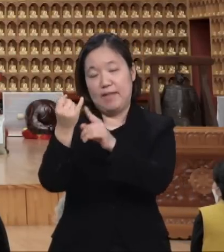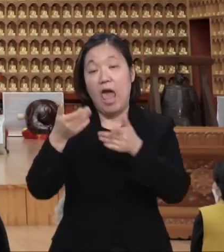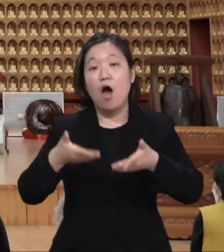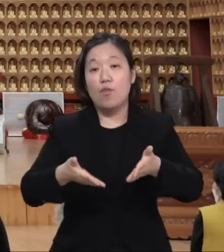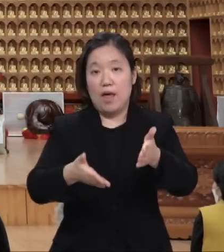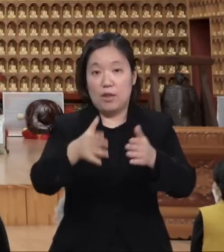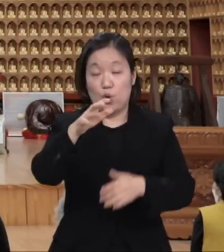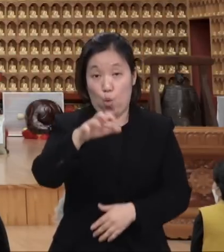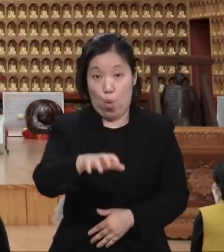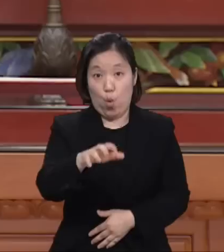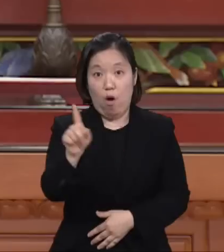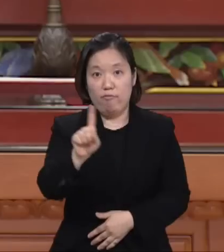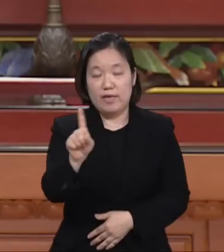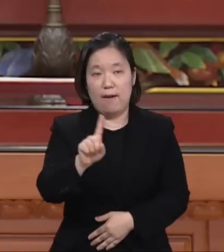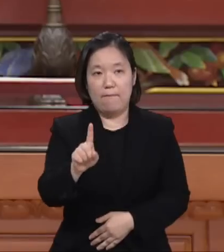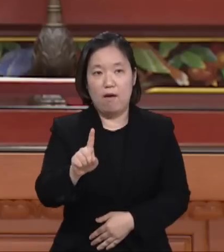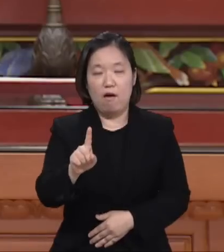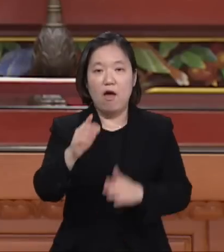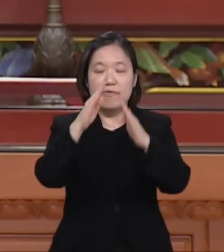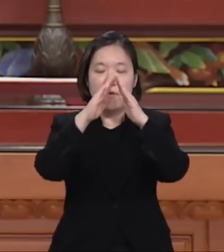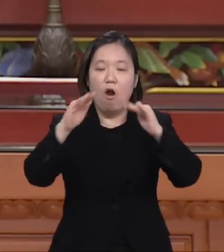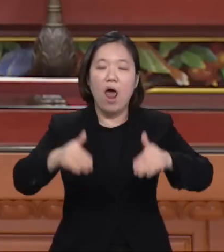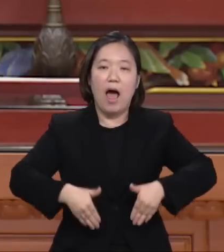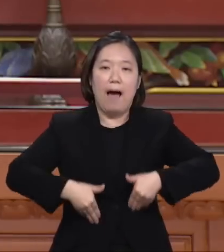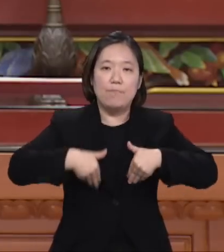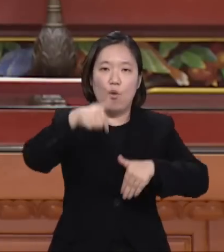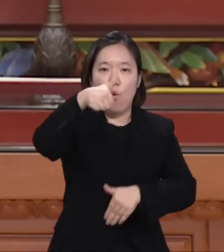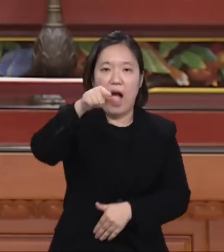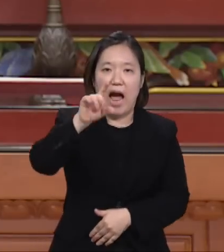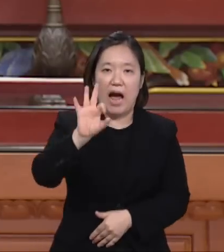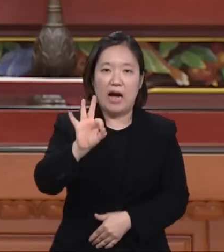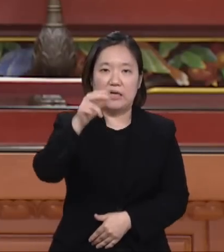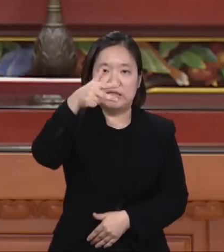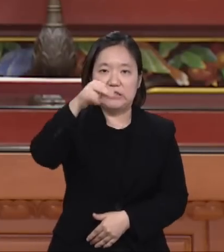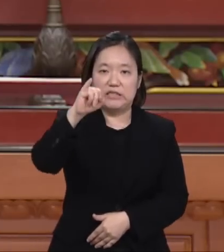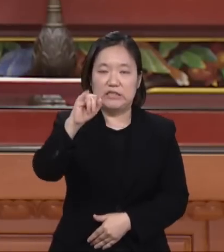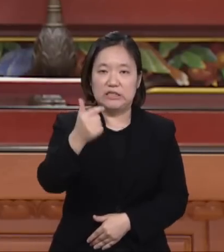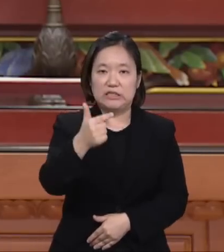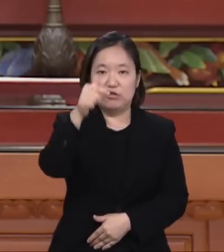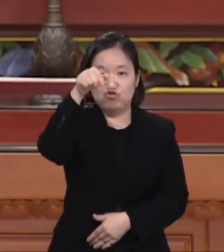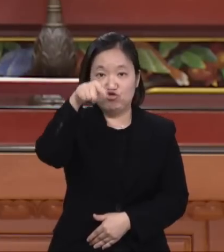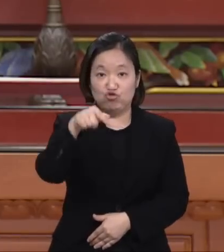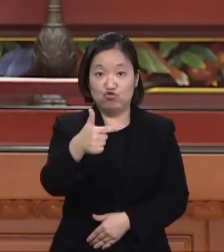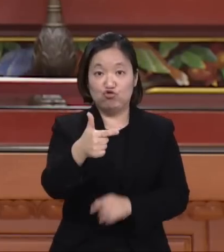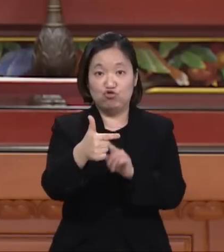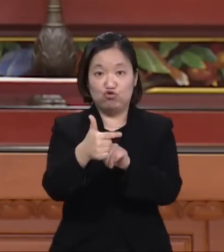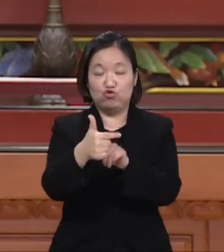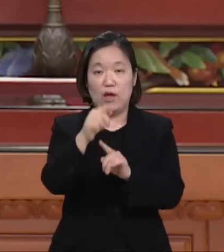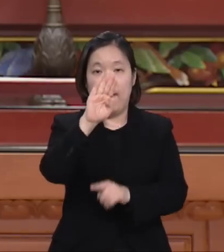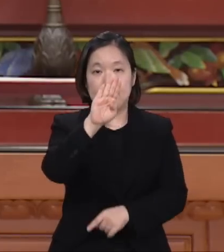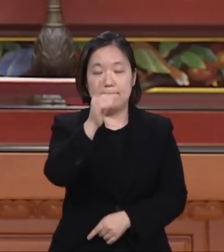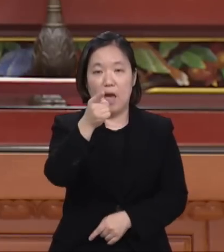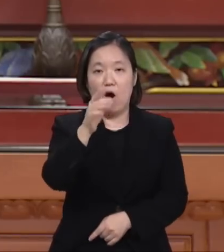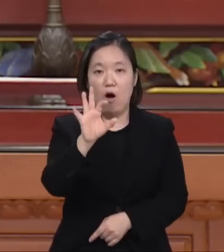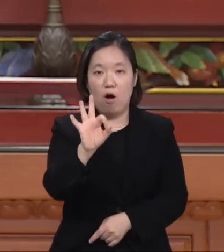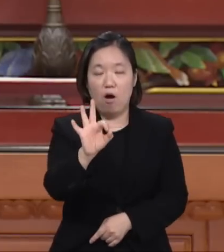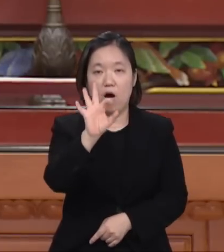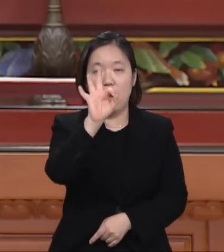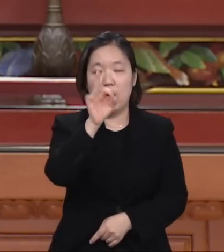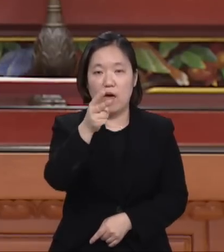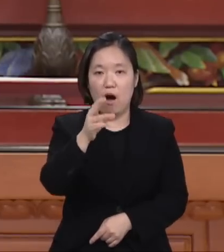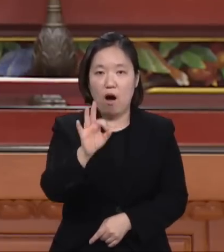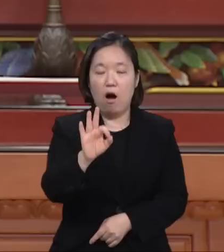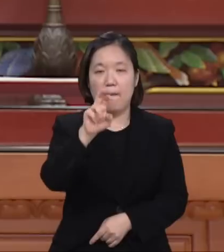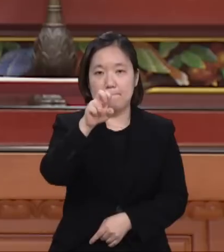고향이 전라남도 강진군 병영면 병영마을이래요 강진